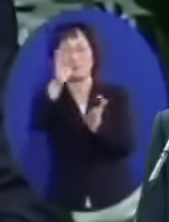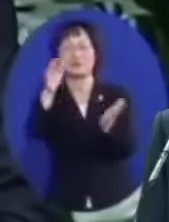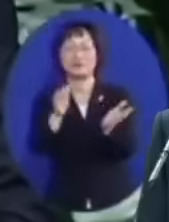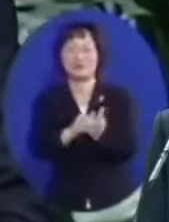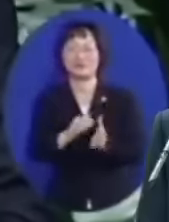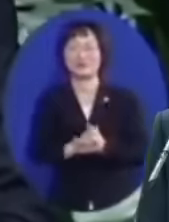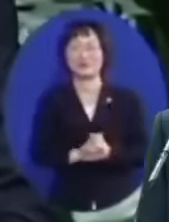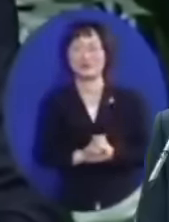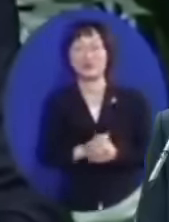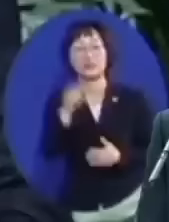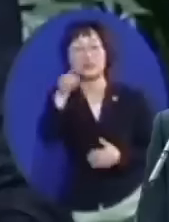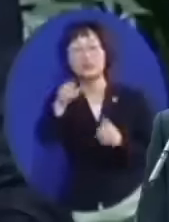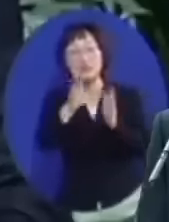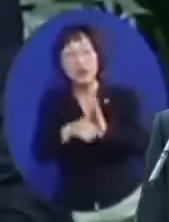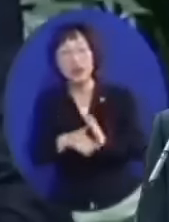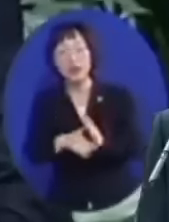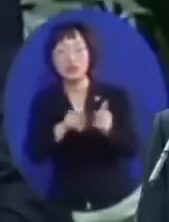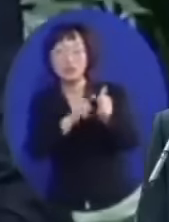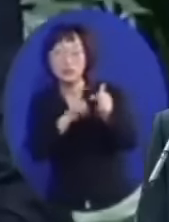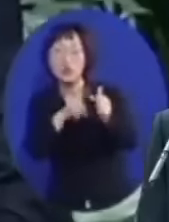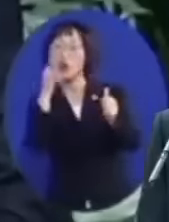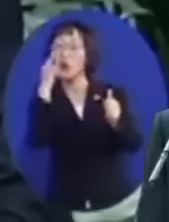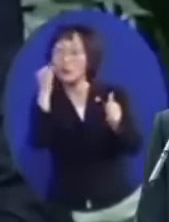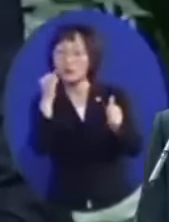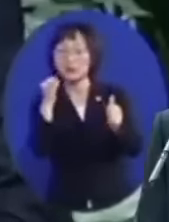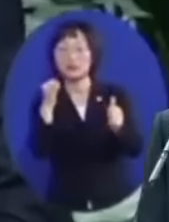쫓아내셨습니다. 그때 그 어머니가